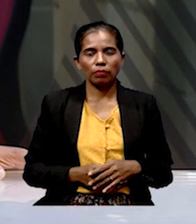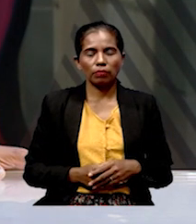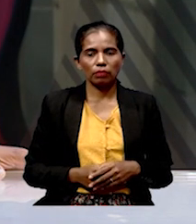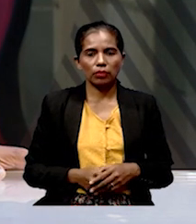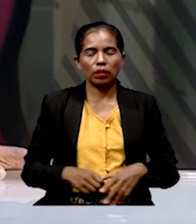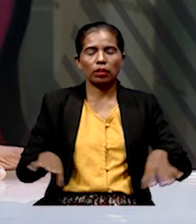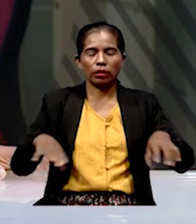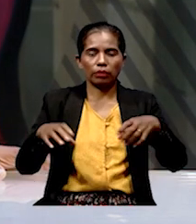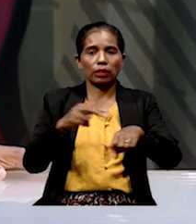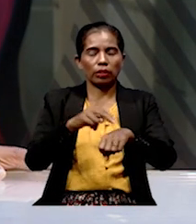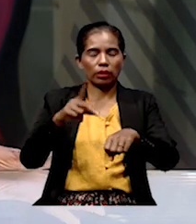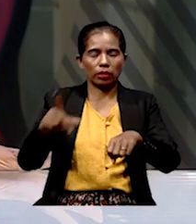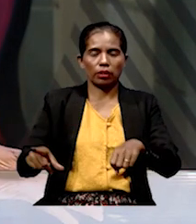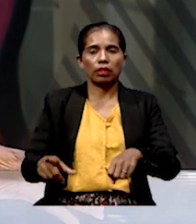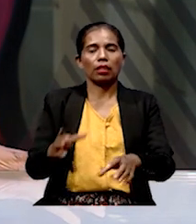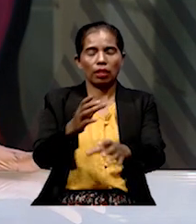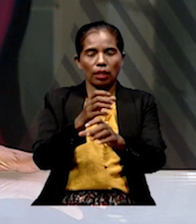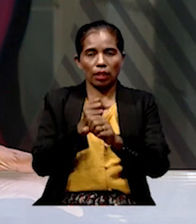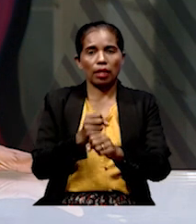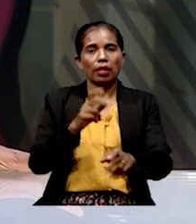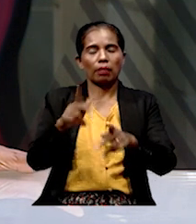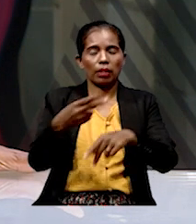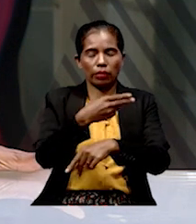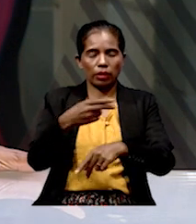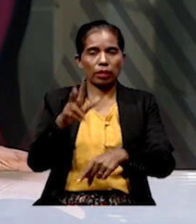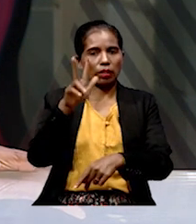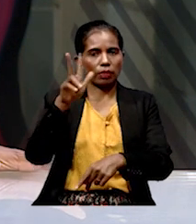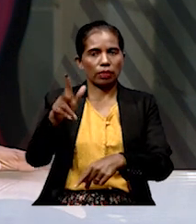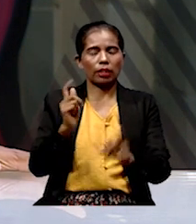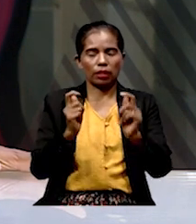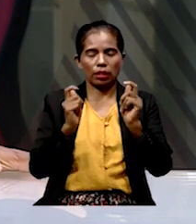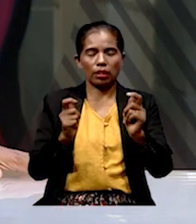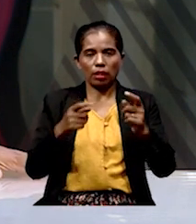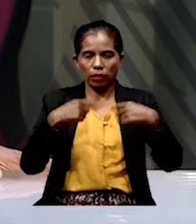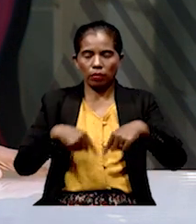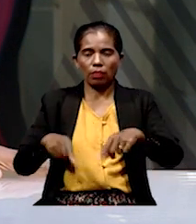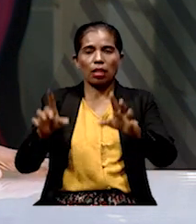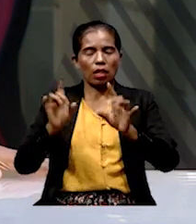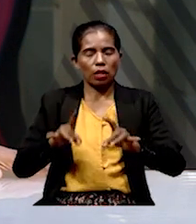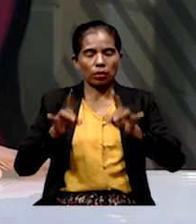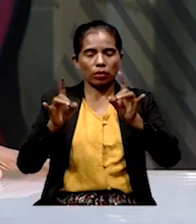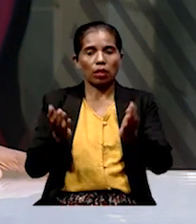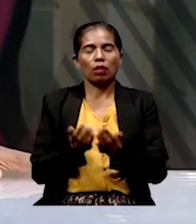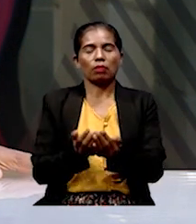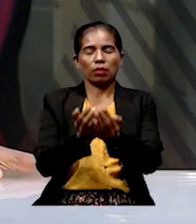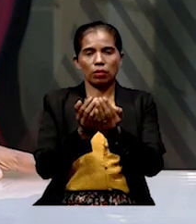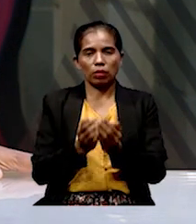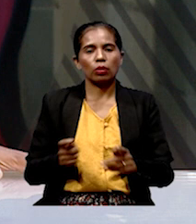Serviço Nacional de Inteligência captura cidadão indonésio na Entulo, onde tenta atual viagem para a Austrália, Roberto Tuirdalan,